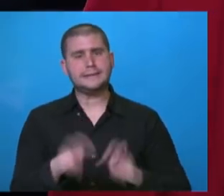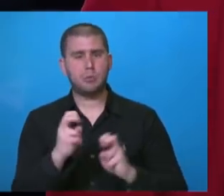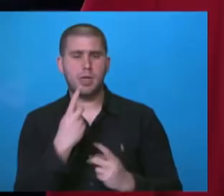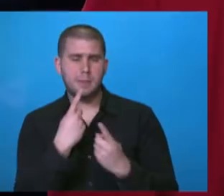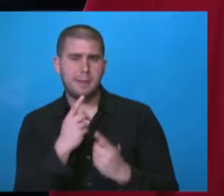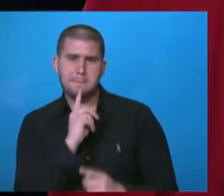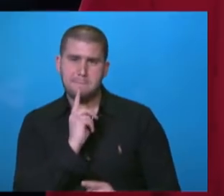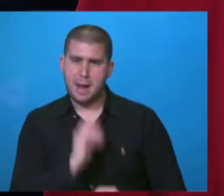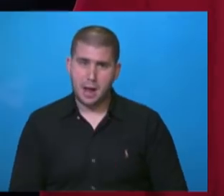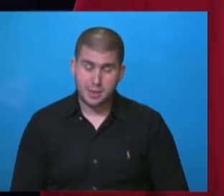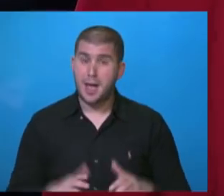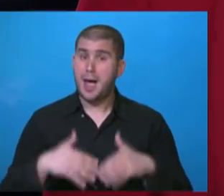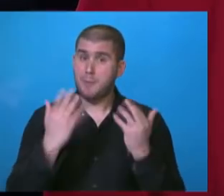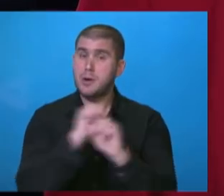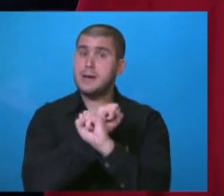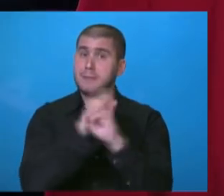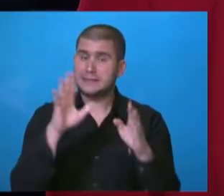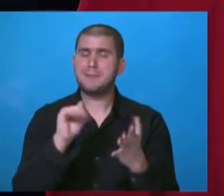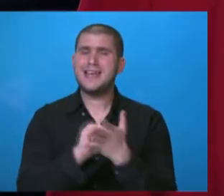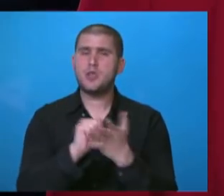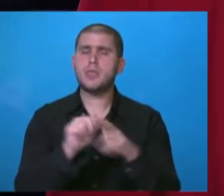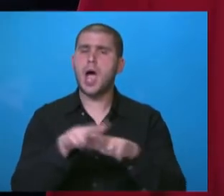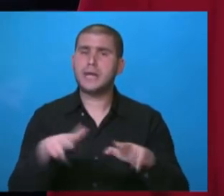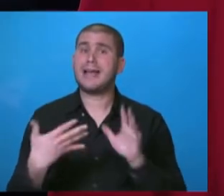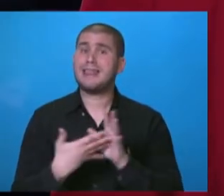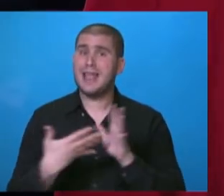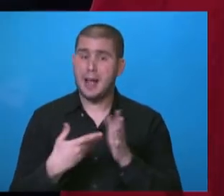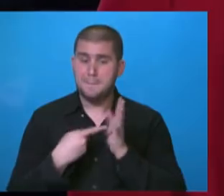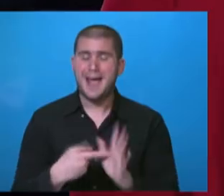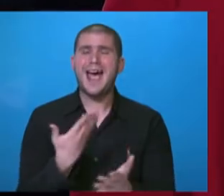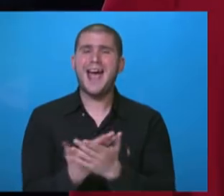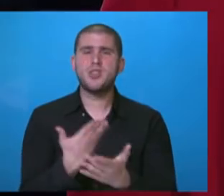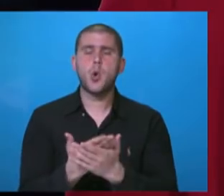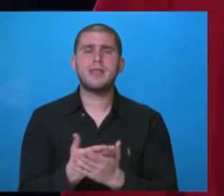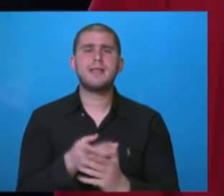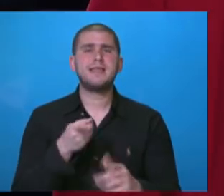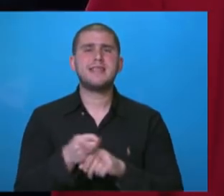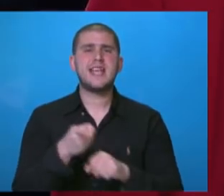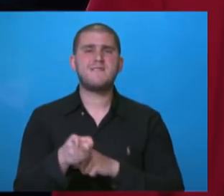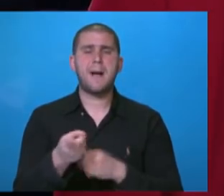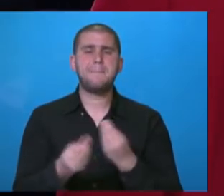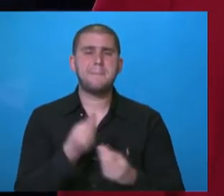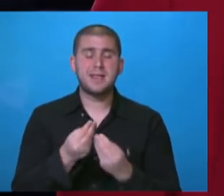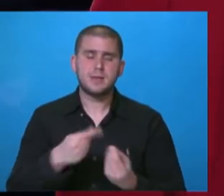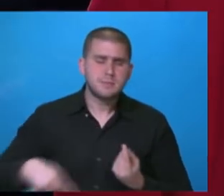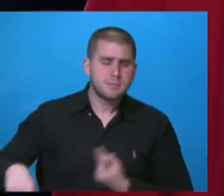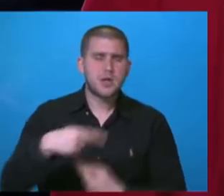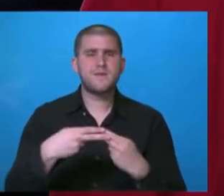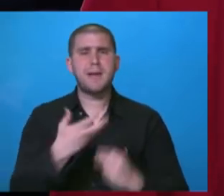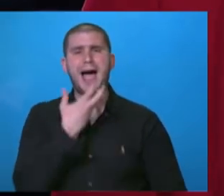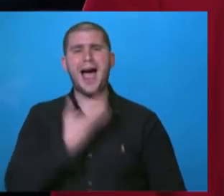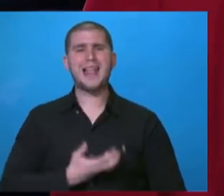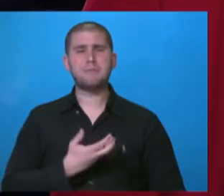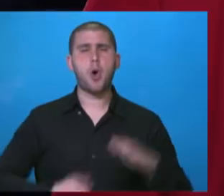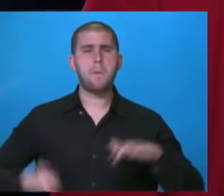עליו. הבוקר התפרסם בעיתון הארץ תחקיר שמביא עדויות לתקיפה מינית במעגלים הקרובים ביותר אל האדמור שעומד בראש